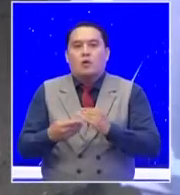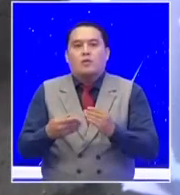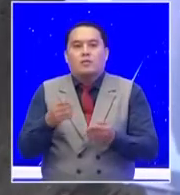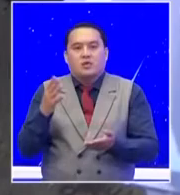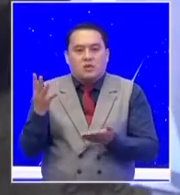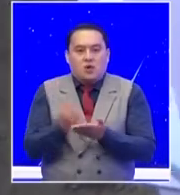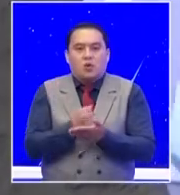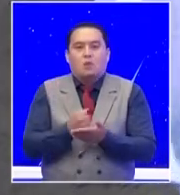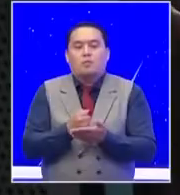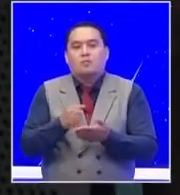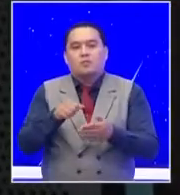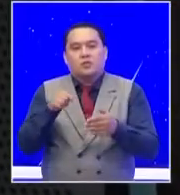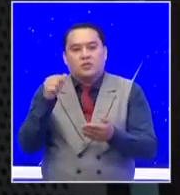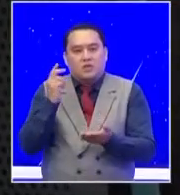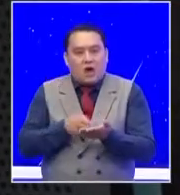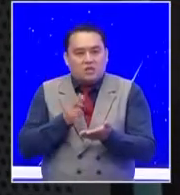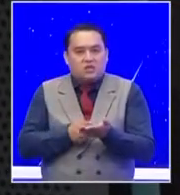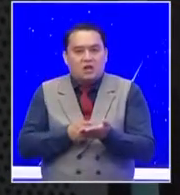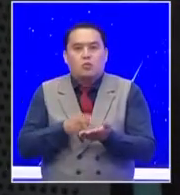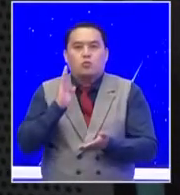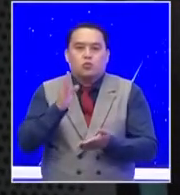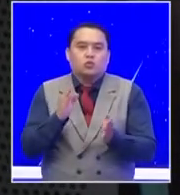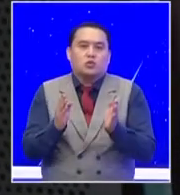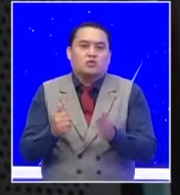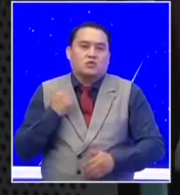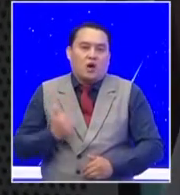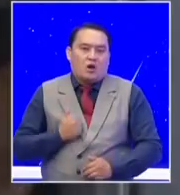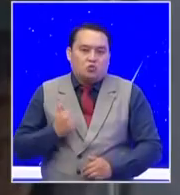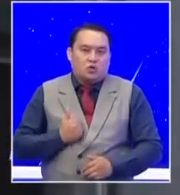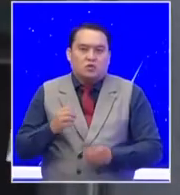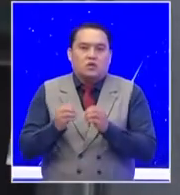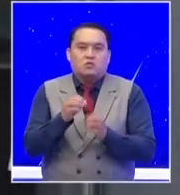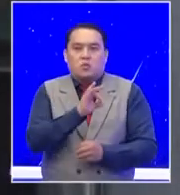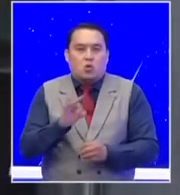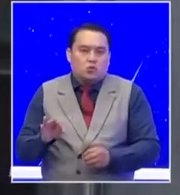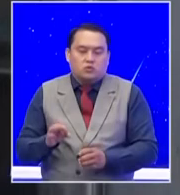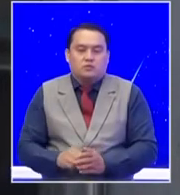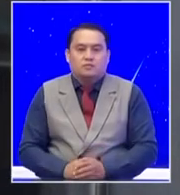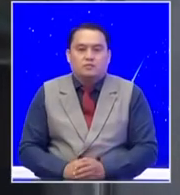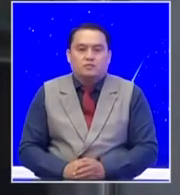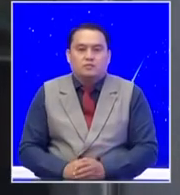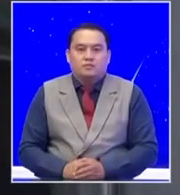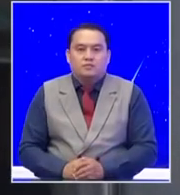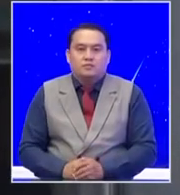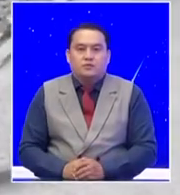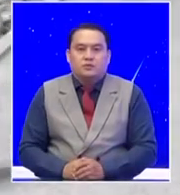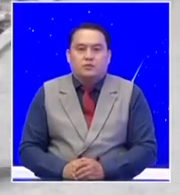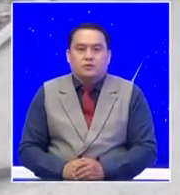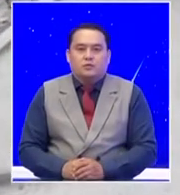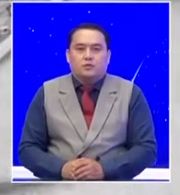которая имеет или найдет подтверждение, ждет вознаграждение 10% от суммы взятки.